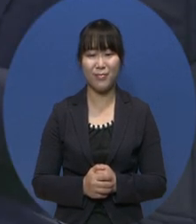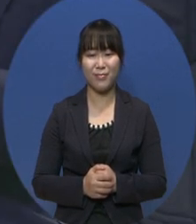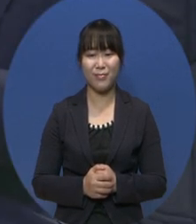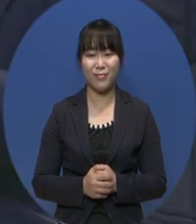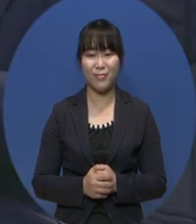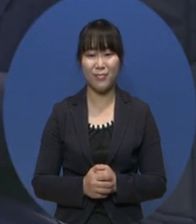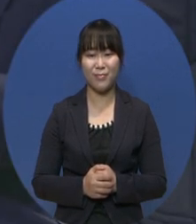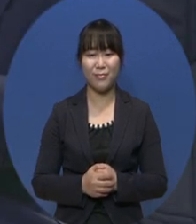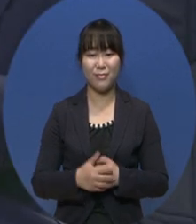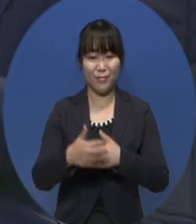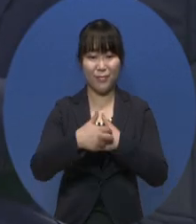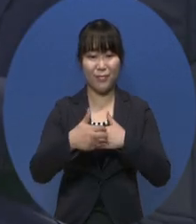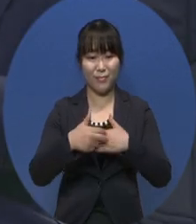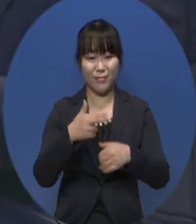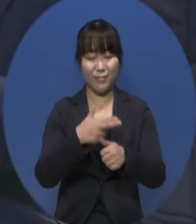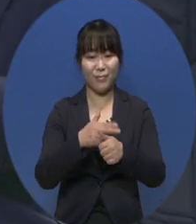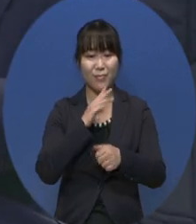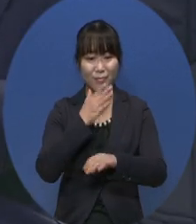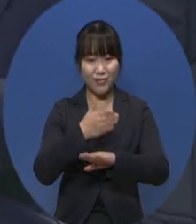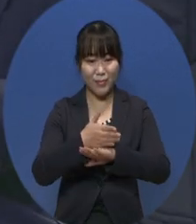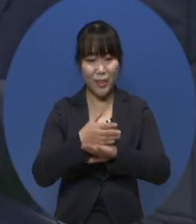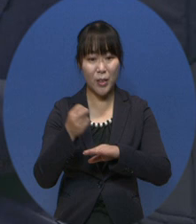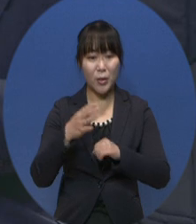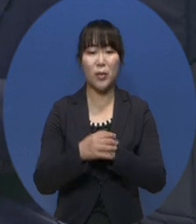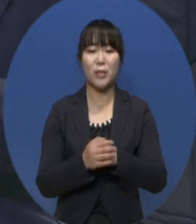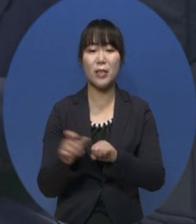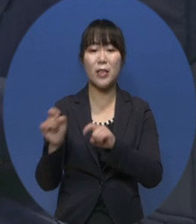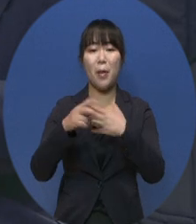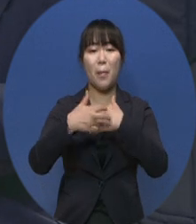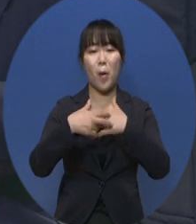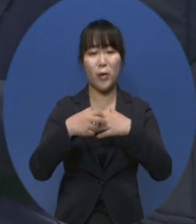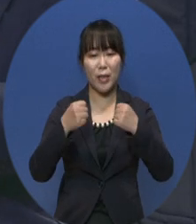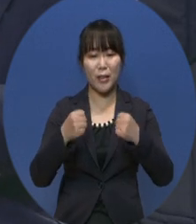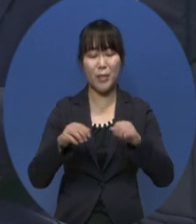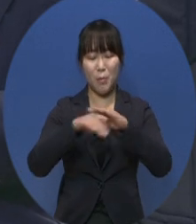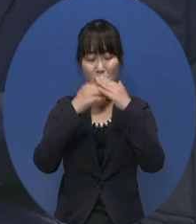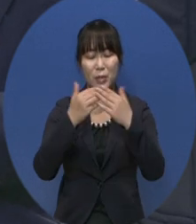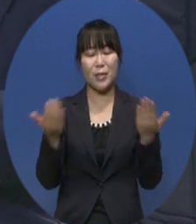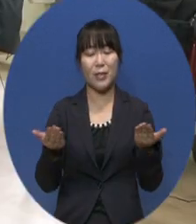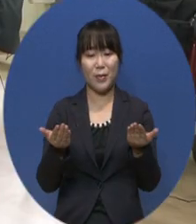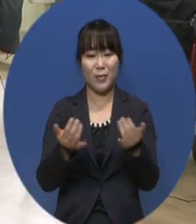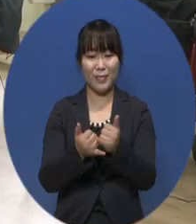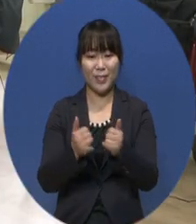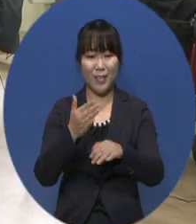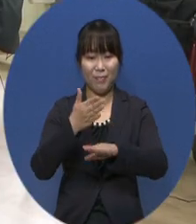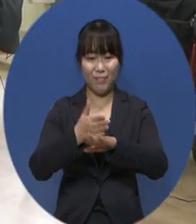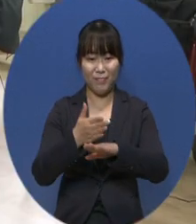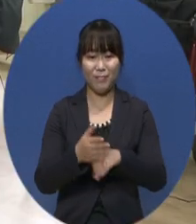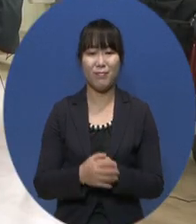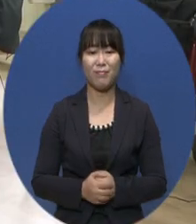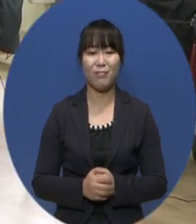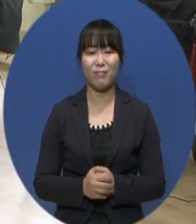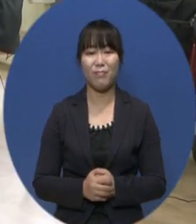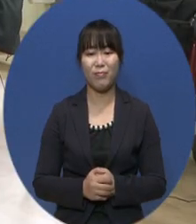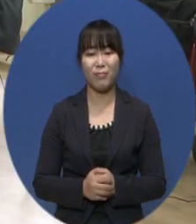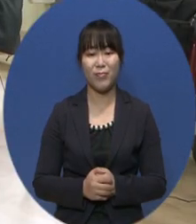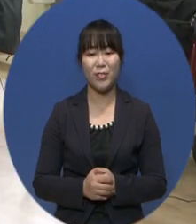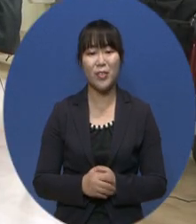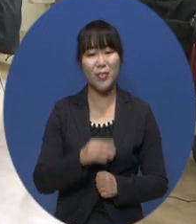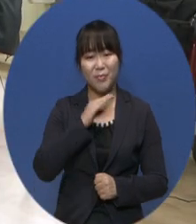아, 우리 의사 선생님들 감사합니다. 또 재활병원에 있는 모든 의료인들 감사합니다. 네. 야, 이게 정말 좋은 것